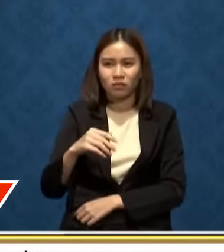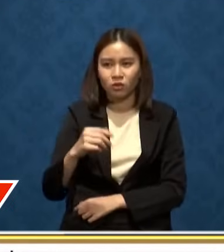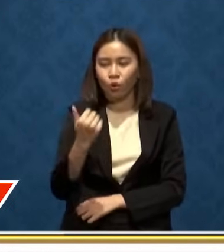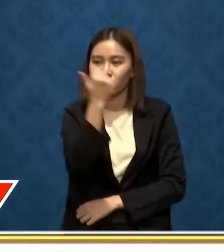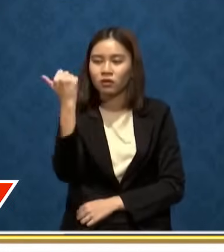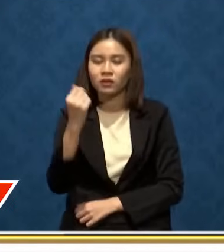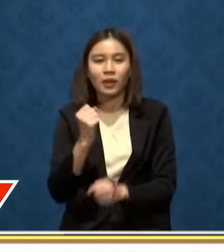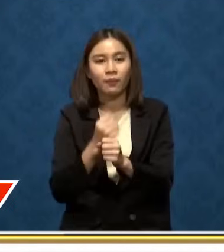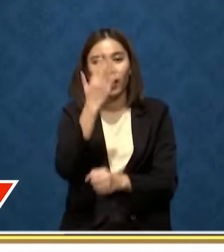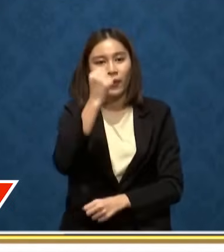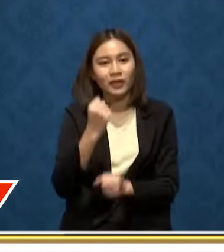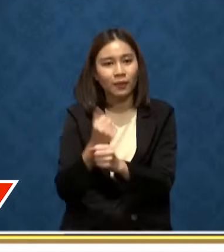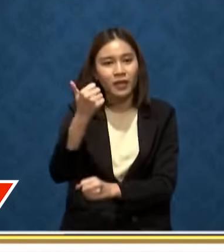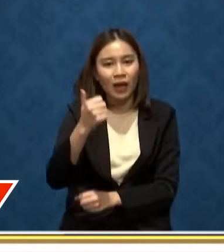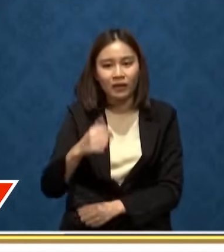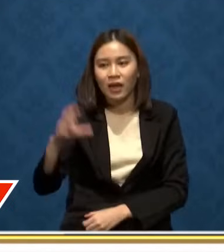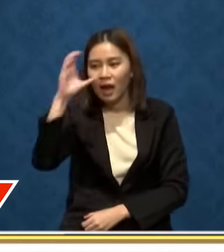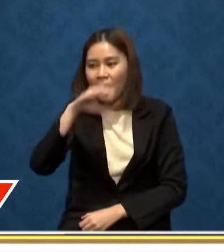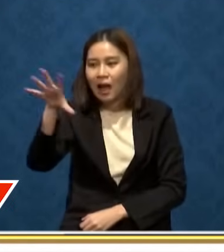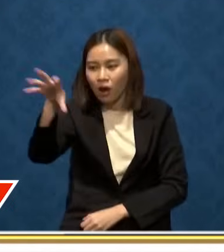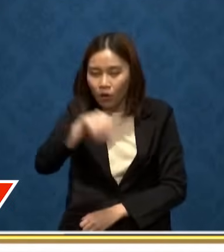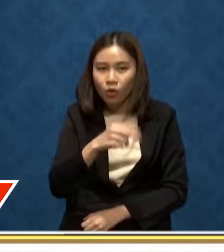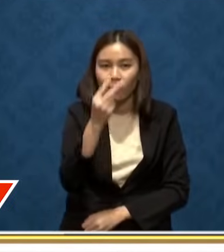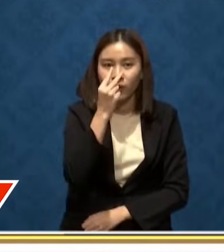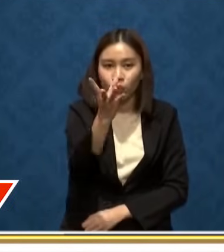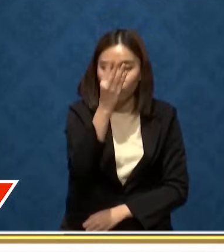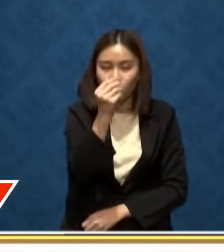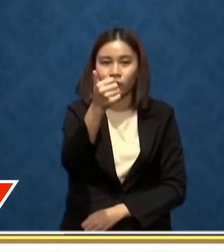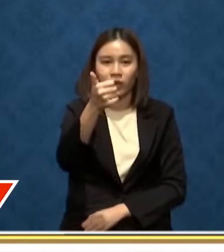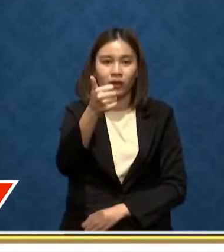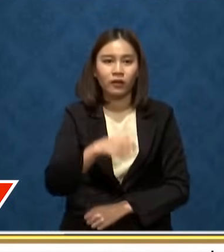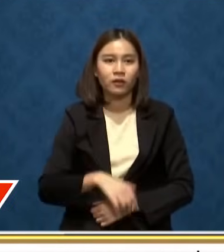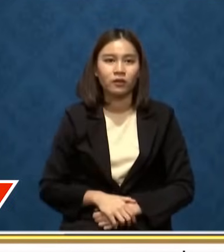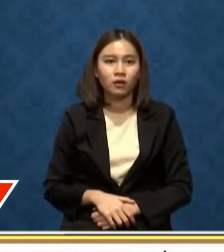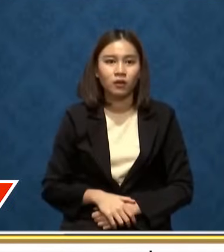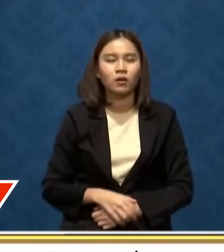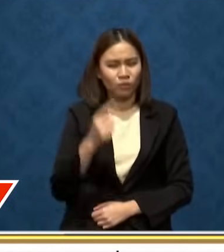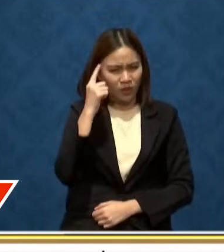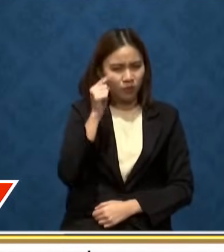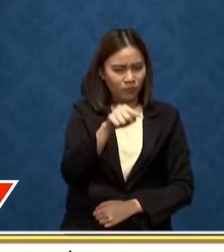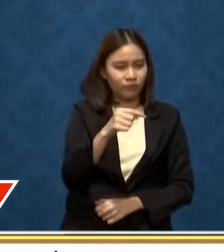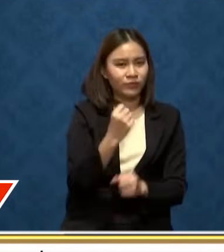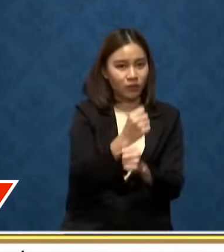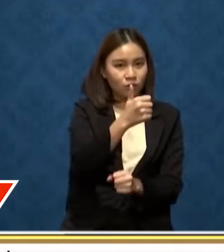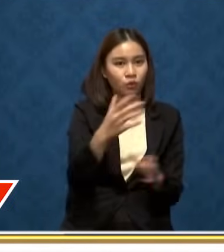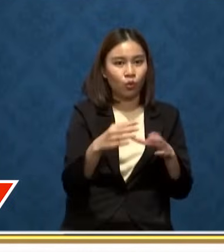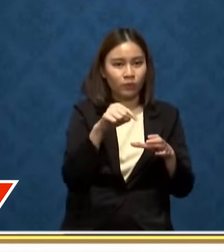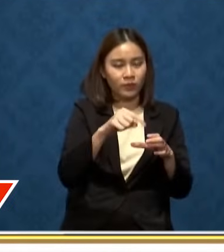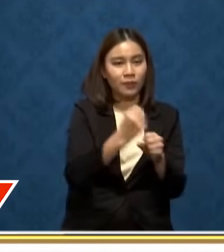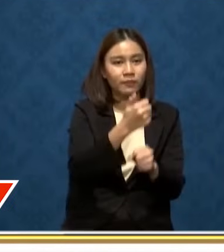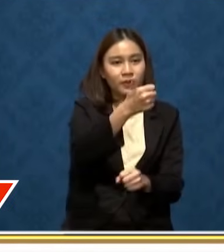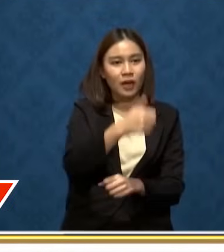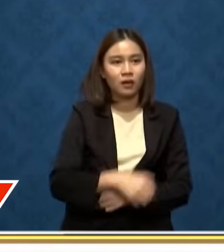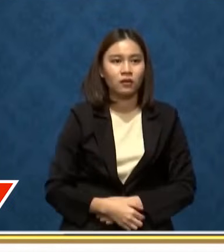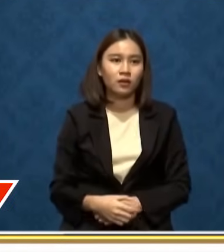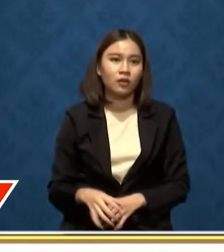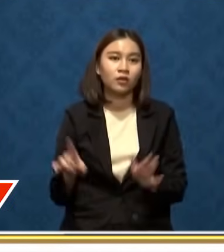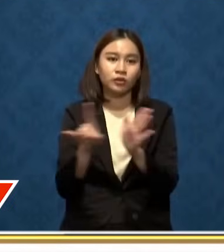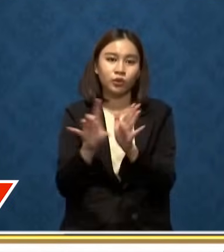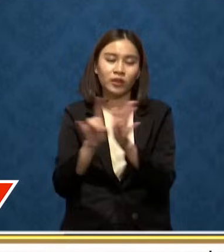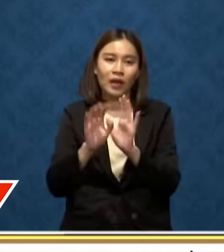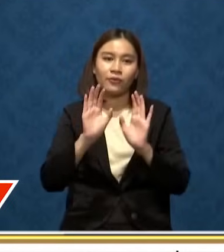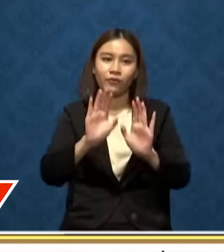ได้อะทำไมเขาหาคนมาดูได้อ่ะนะครับผมว่าท่านทำได้สไลด์สุดท้ายก็คือสิ่งที่ผมจะฝาก